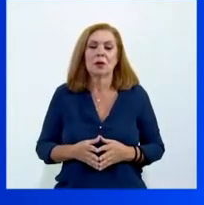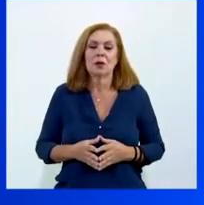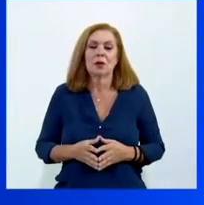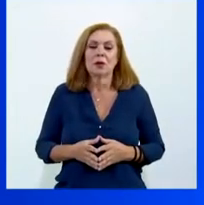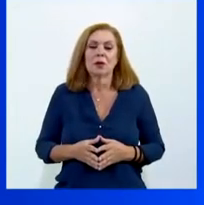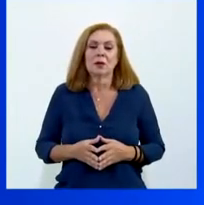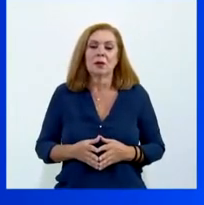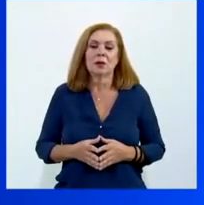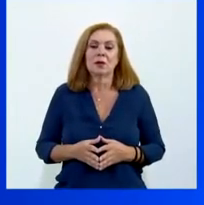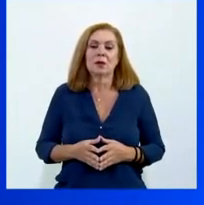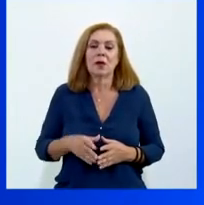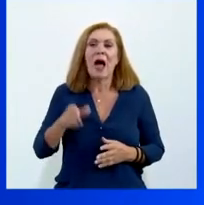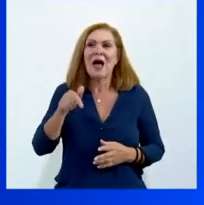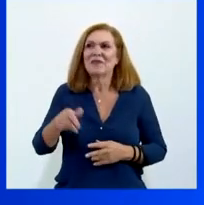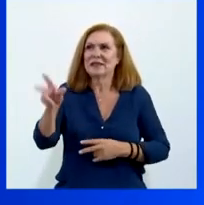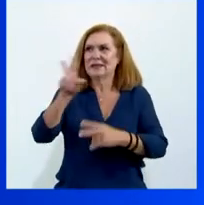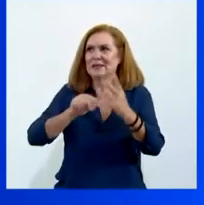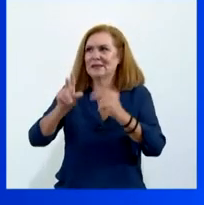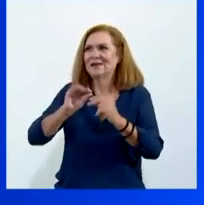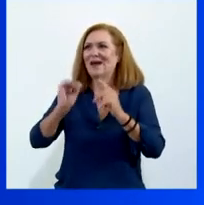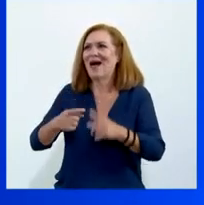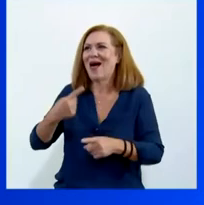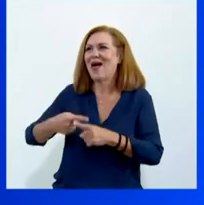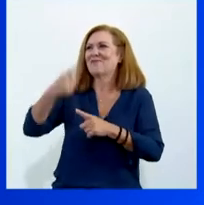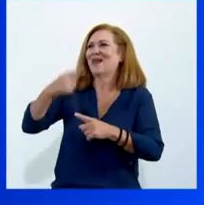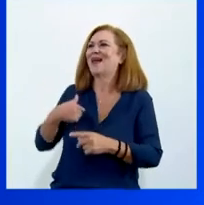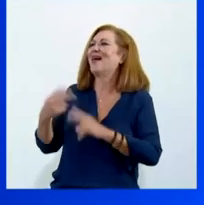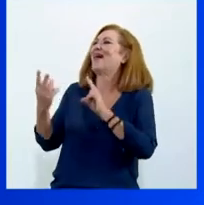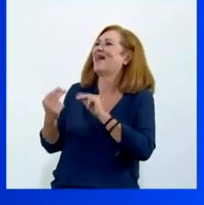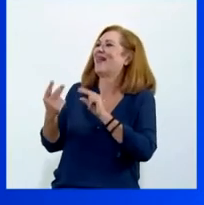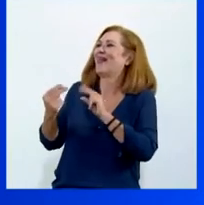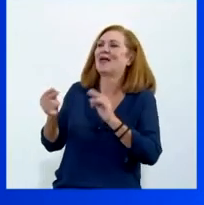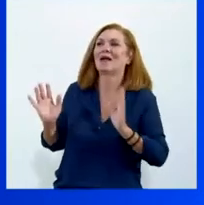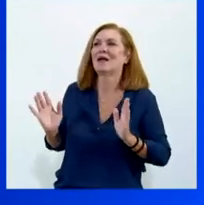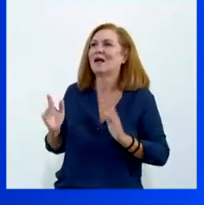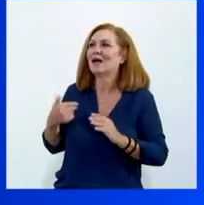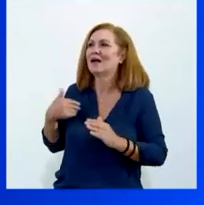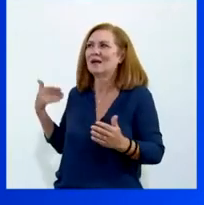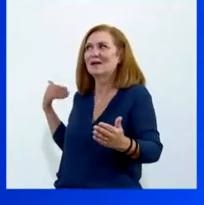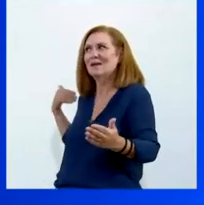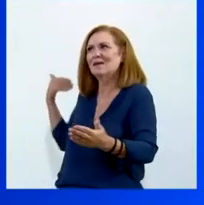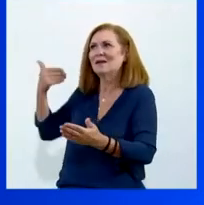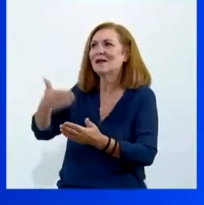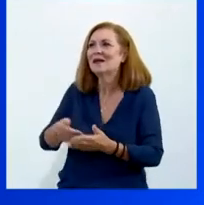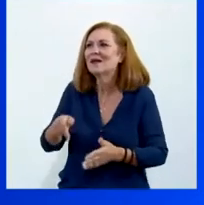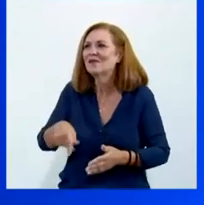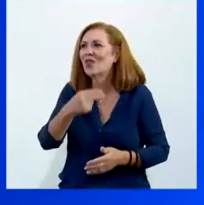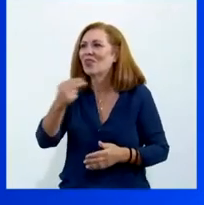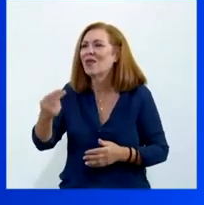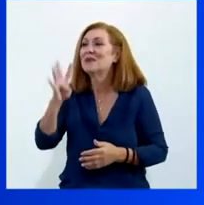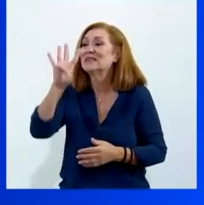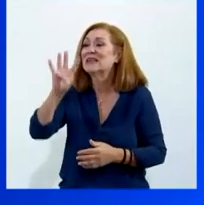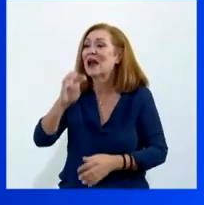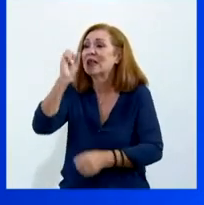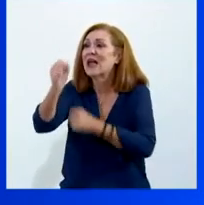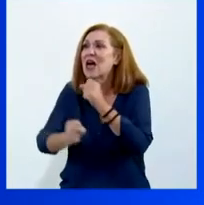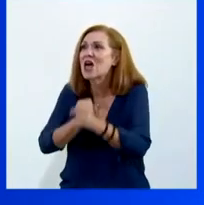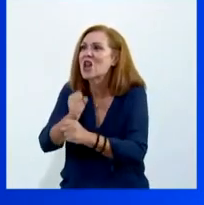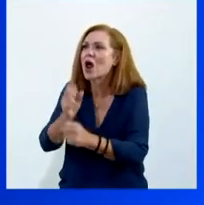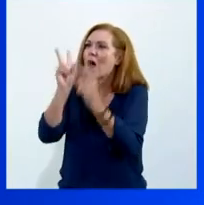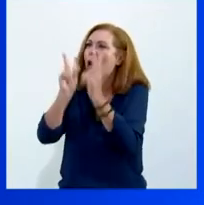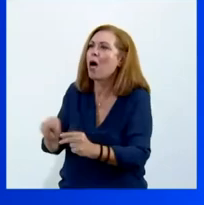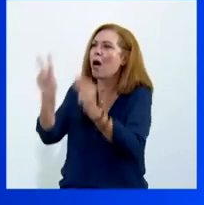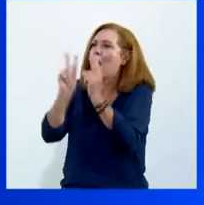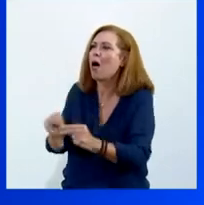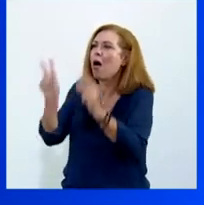η συζήτηση αυτή δεν είναι μια απλή συζήτηση. 40 χρόνια συζητάμε με την Τουρκία για το ζήτημα αυτό. Δεν είμαι